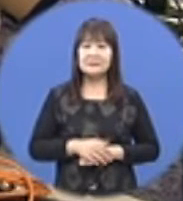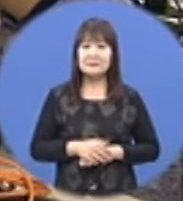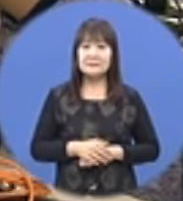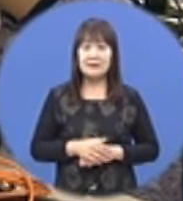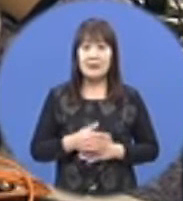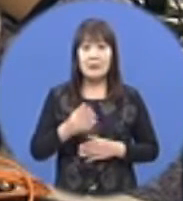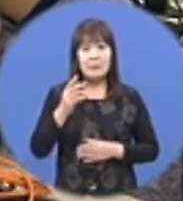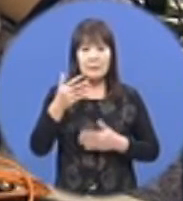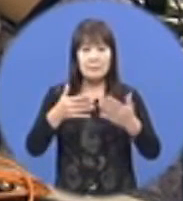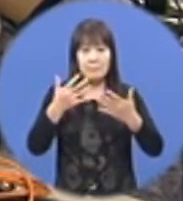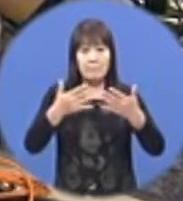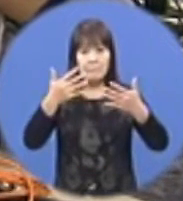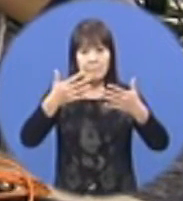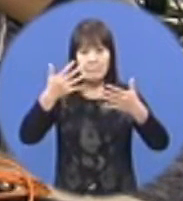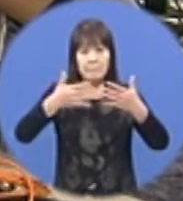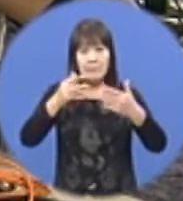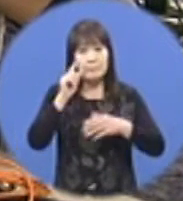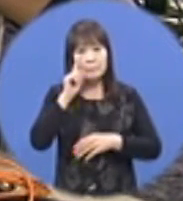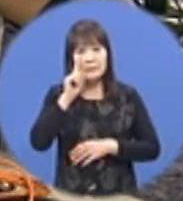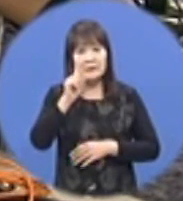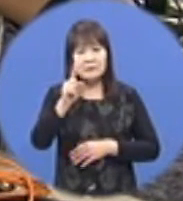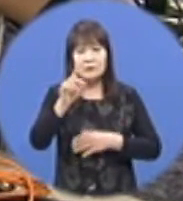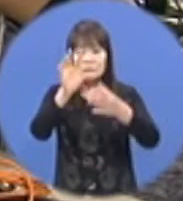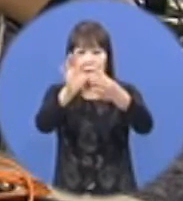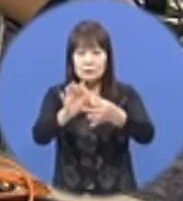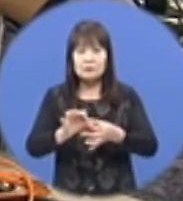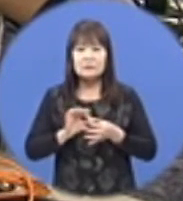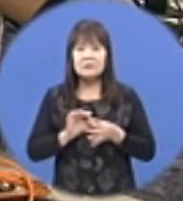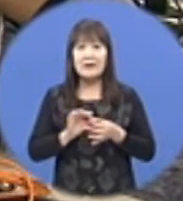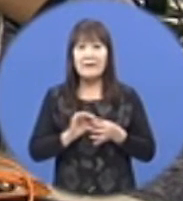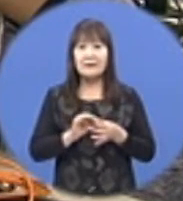が見てる人たちにもその絵が伝わるといいなというふうに思います。